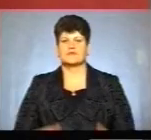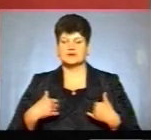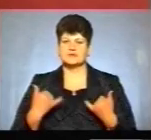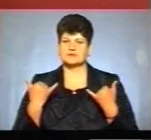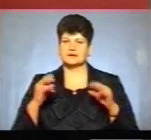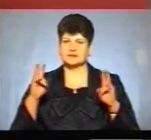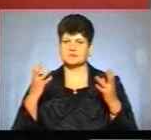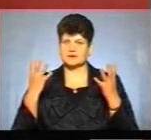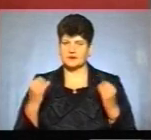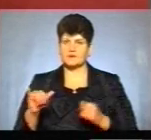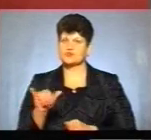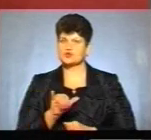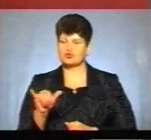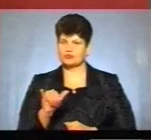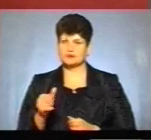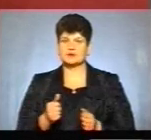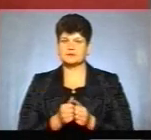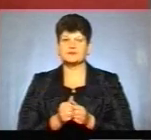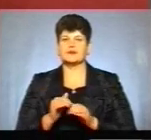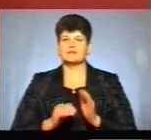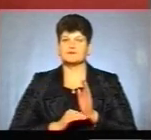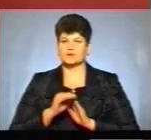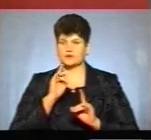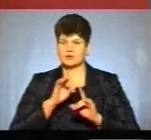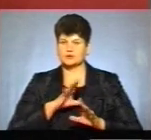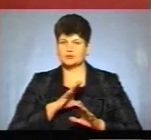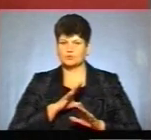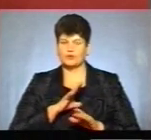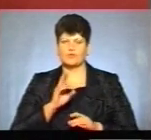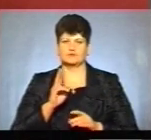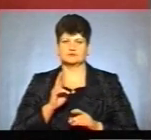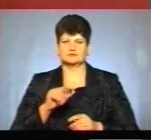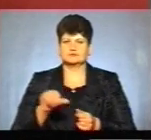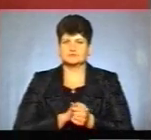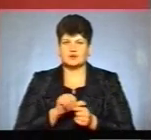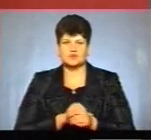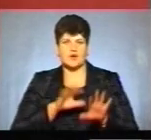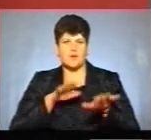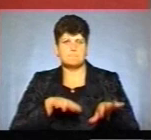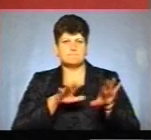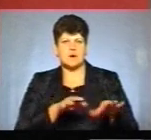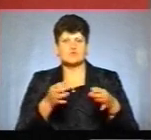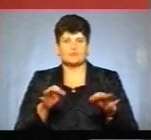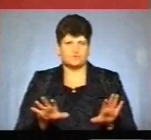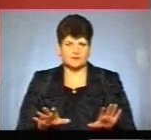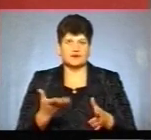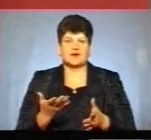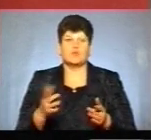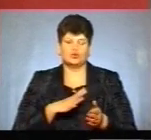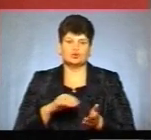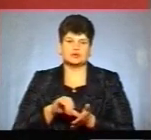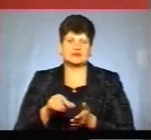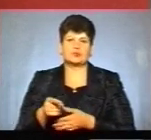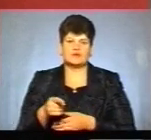вас в ефірі «Тема дня». В суботу під стінами Верховної Ради відбувся конопляний марш свободи, учасниками якого були і тернополяни.